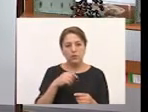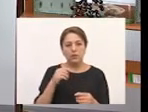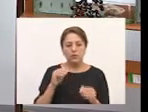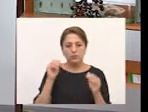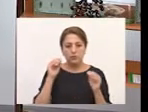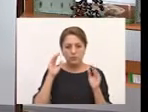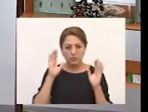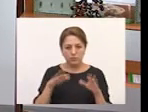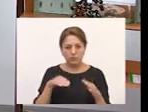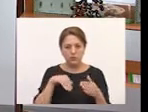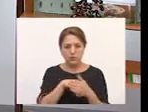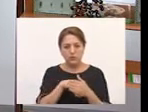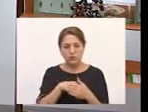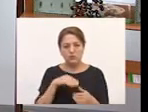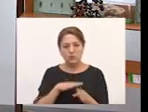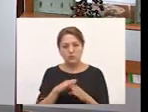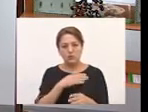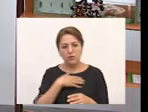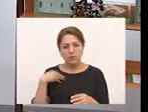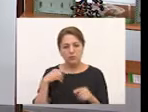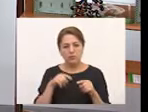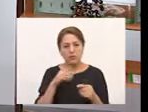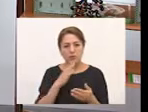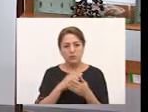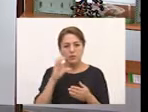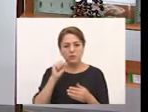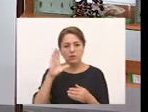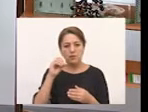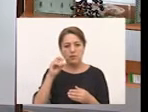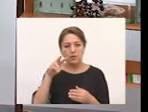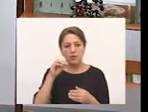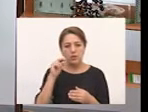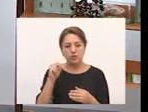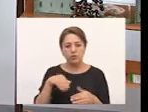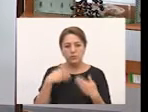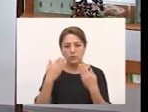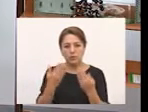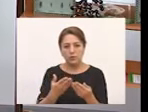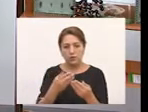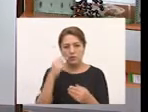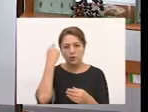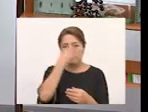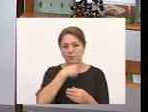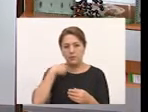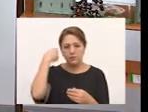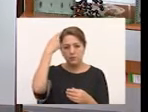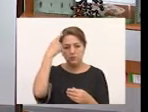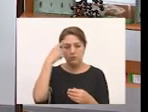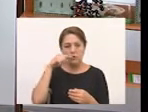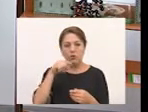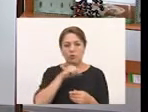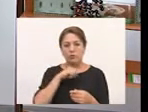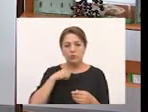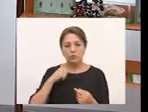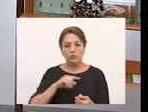Повесить требуют все. Но тут появляется Савельич и предлагает повесить его вместо барского